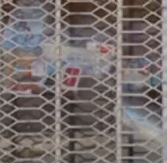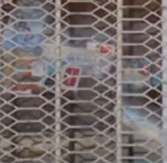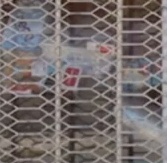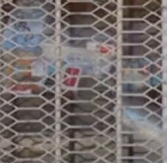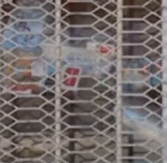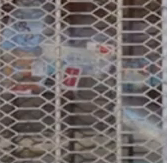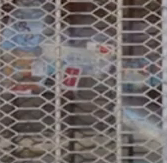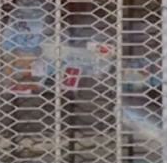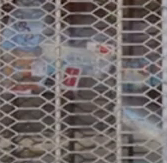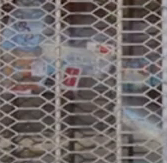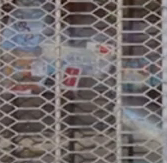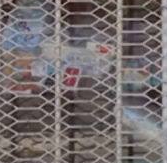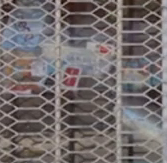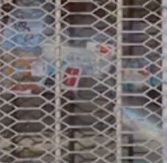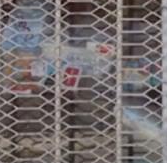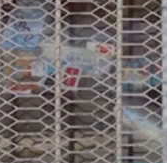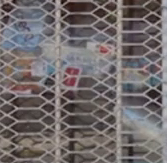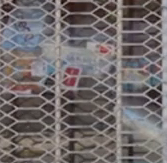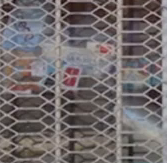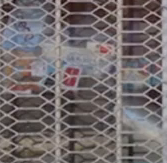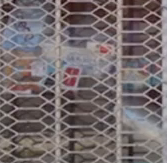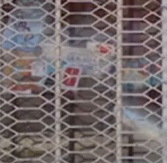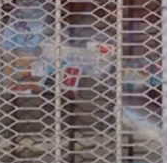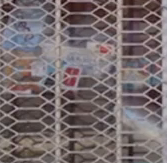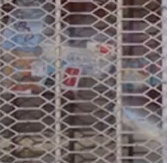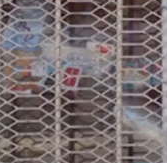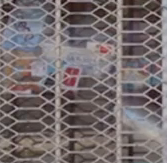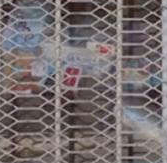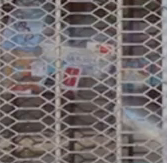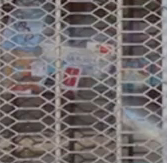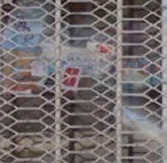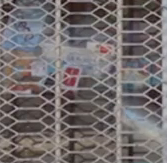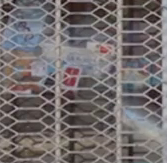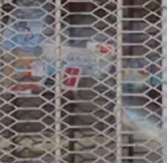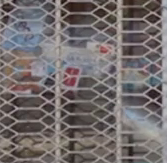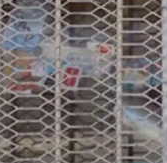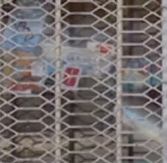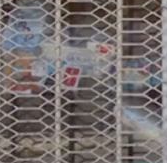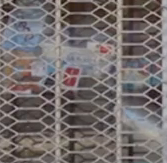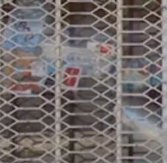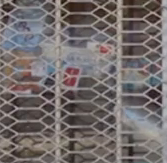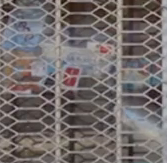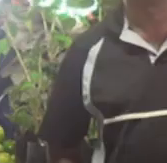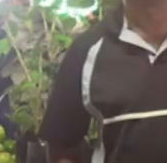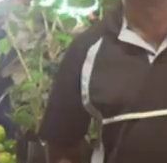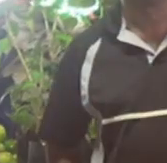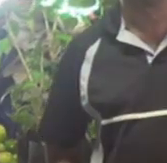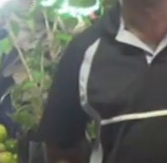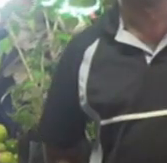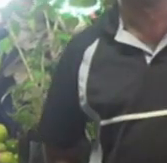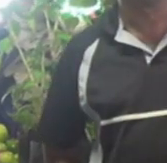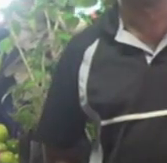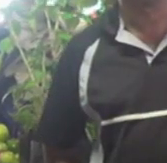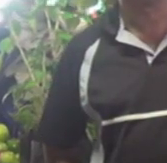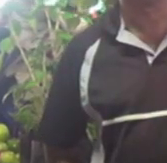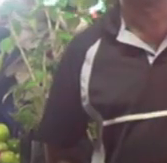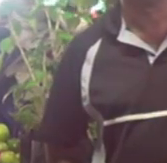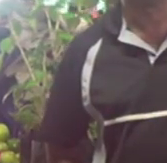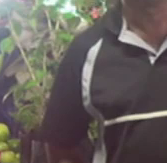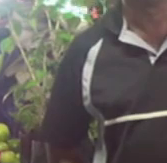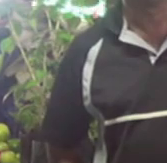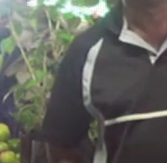मेरा नाम शिबू है, मैं तावा टाउन में रहता हूँ and I love listening to Mirchi FM. Mirchi FM, it's hot. My name is Kartik